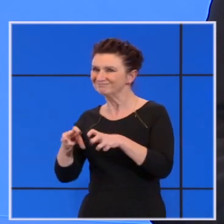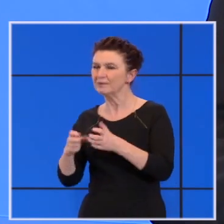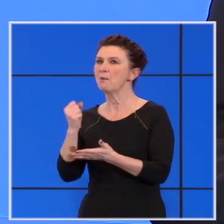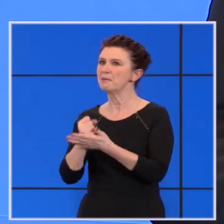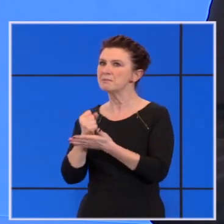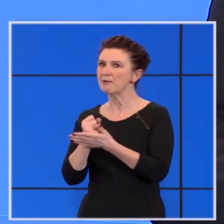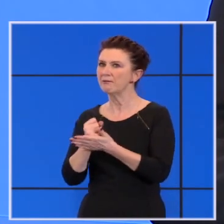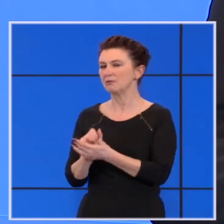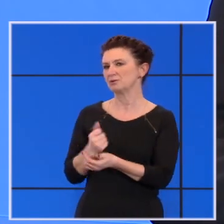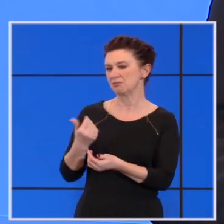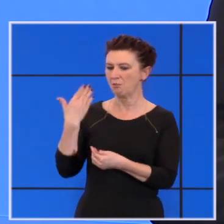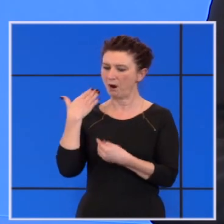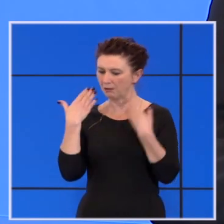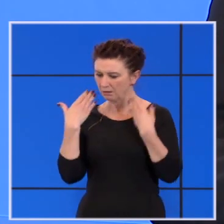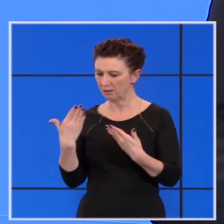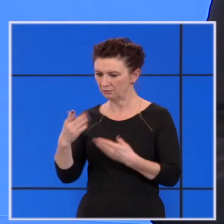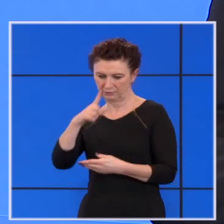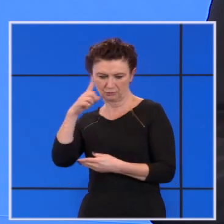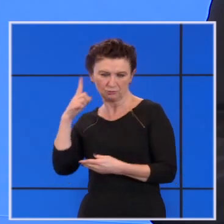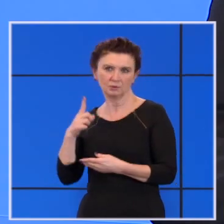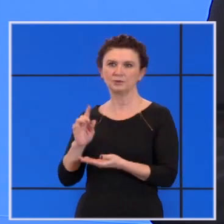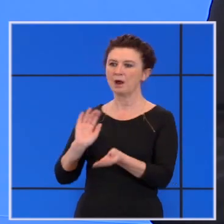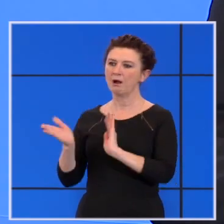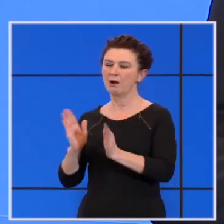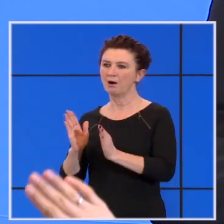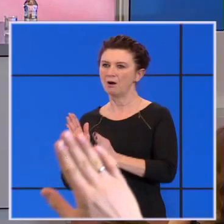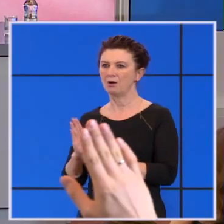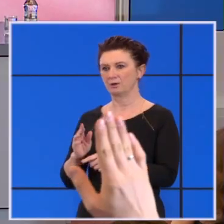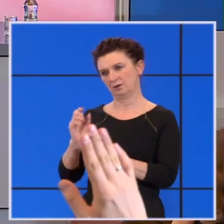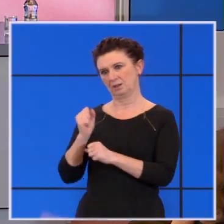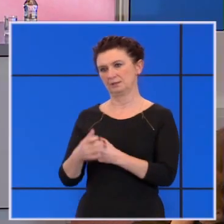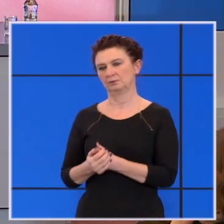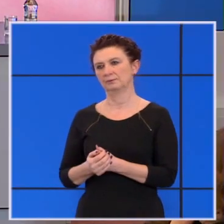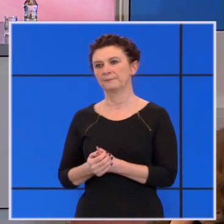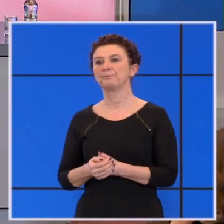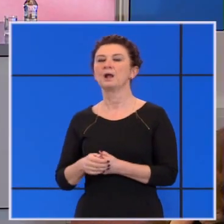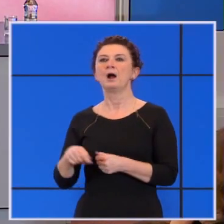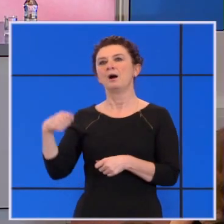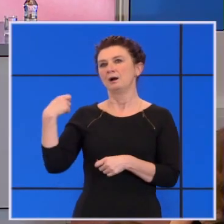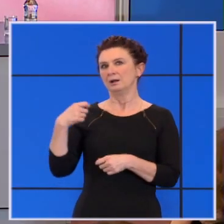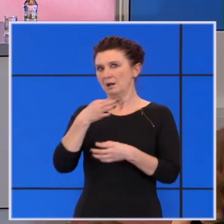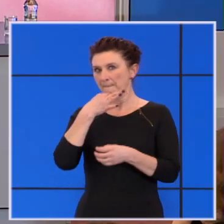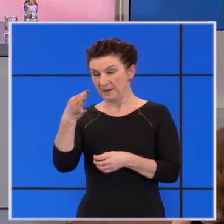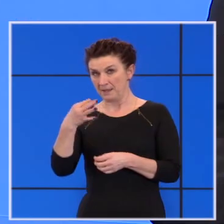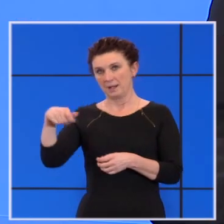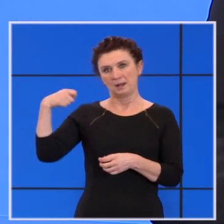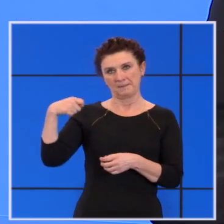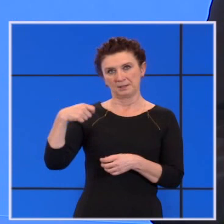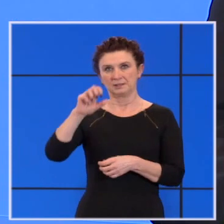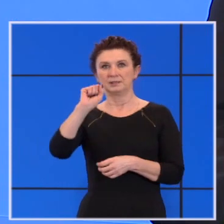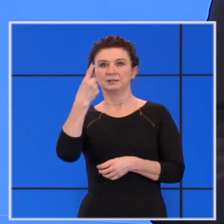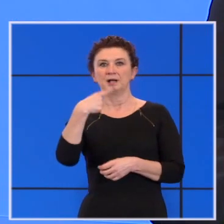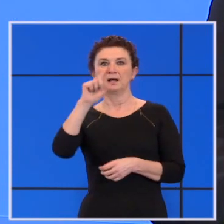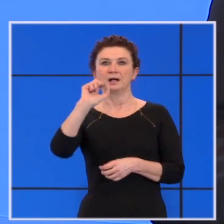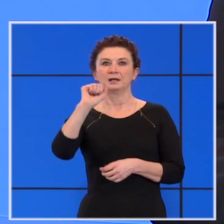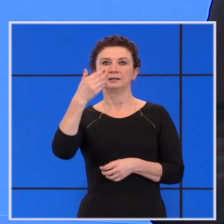zarodki, tworzone zarodki, które do tej pory nie miały żadnej ochrony. Prezydent Adamowicz, jak Państwo wiecie, nie możemy rozpisać